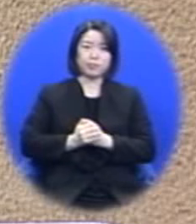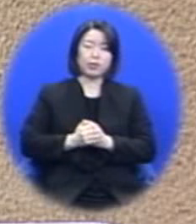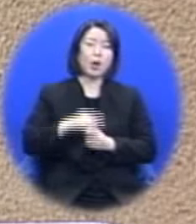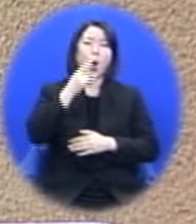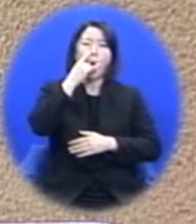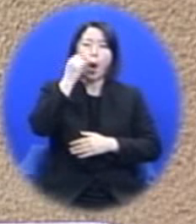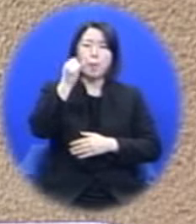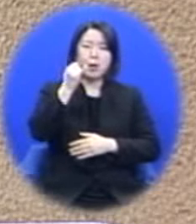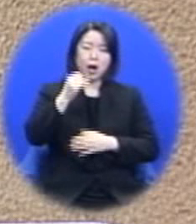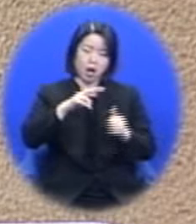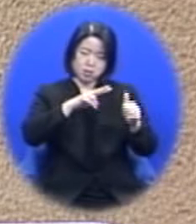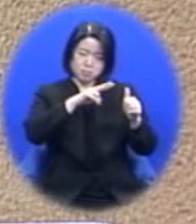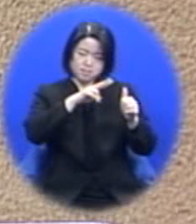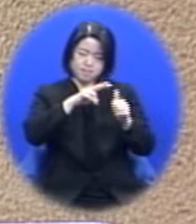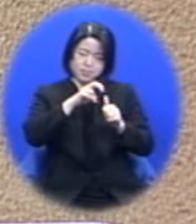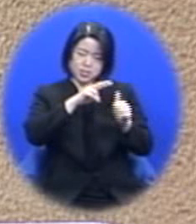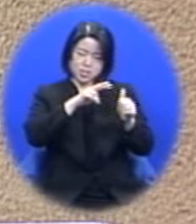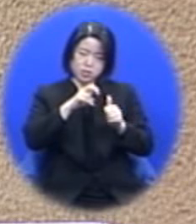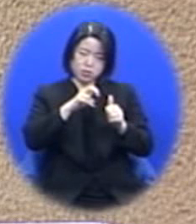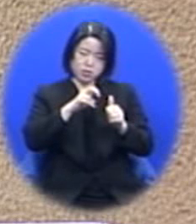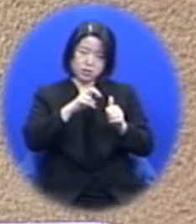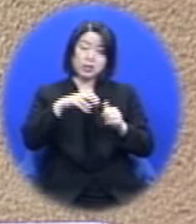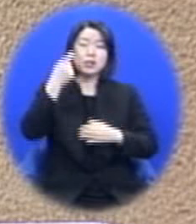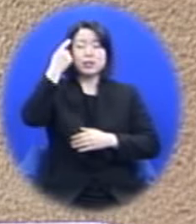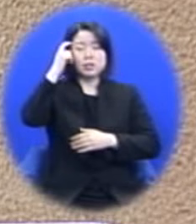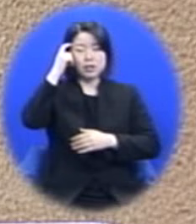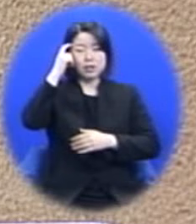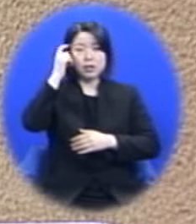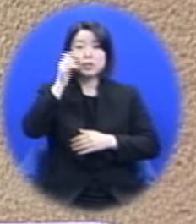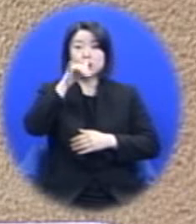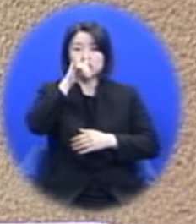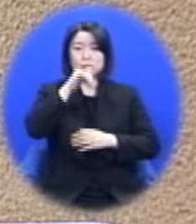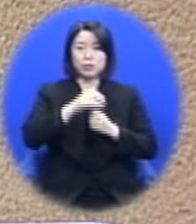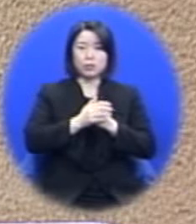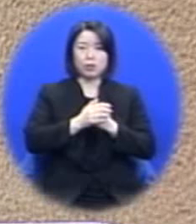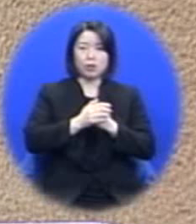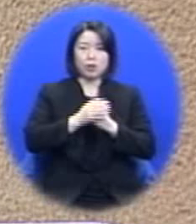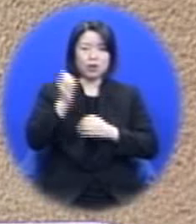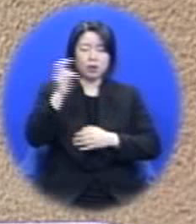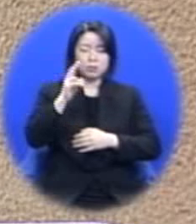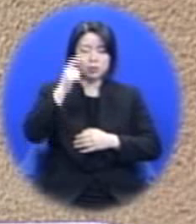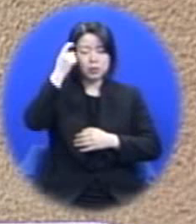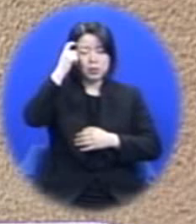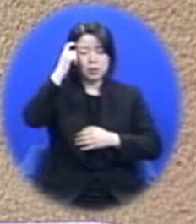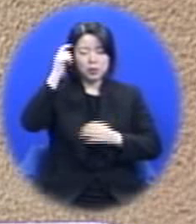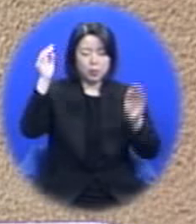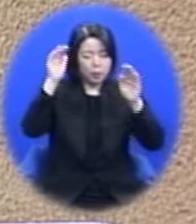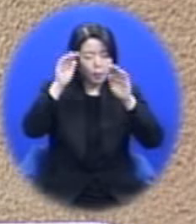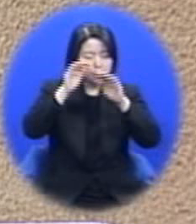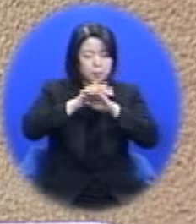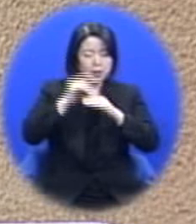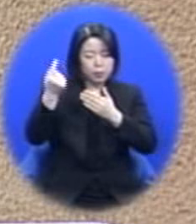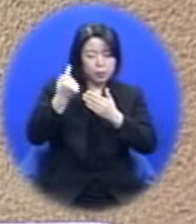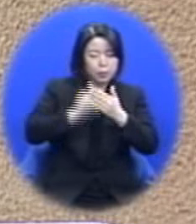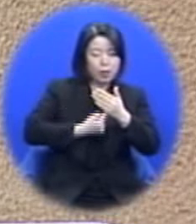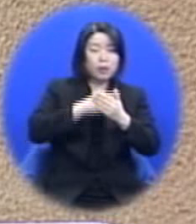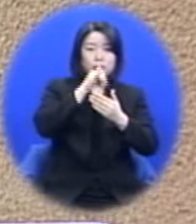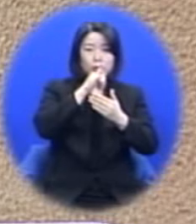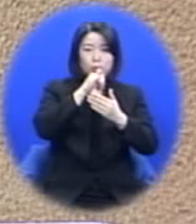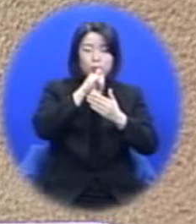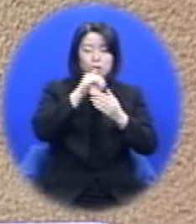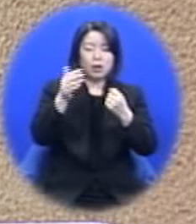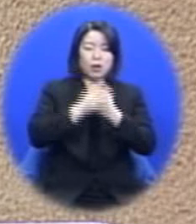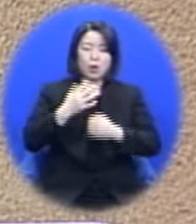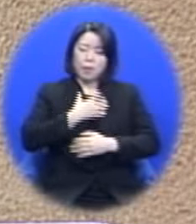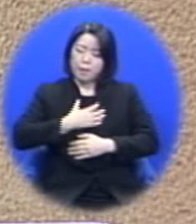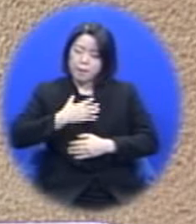엄마가 미운 생각이 들어서 엄마를 미워했는데 시커먼 게 자기 속에 확 들어왔다는 거예요. 그래서 너무너무